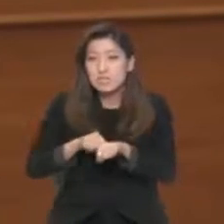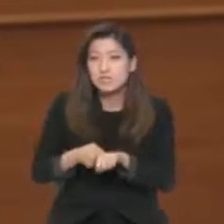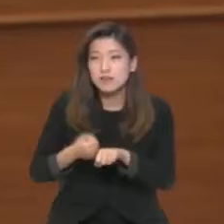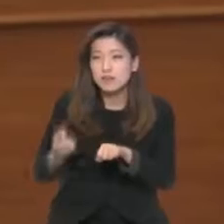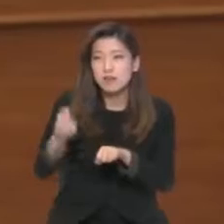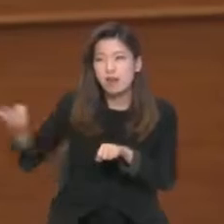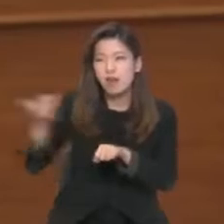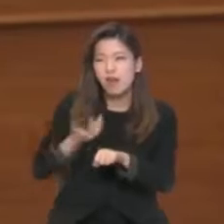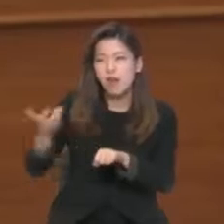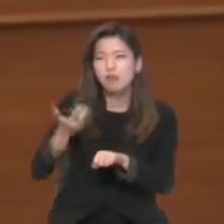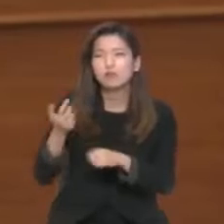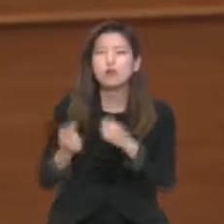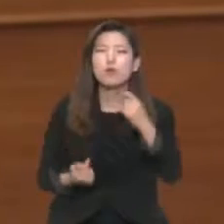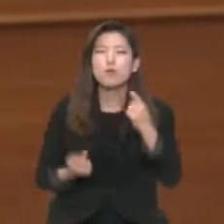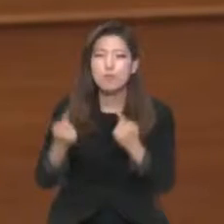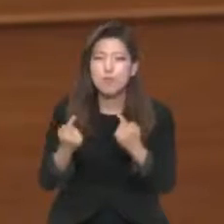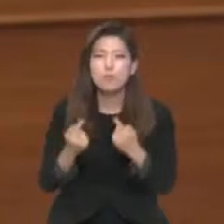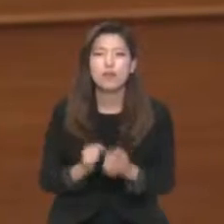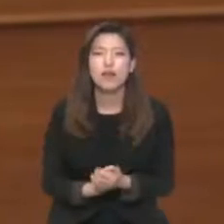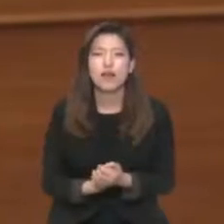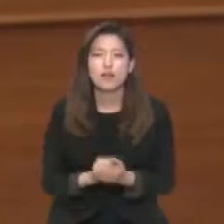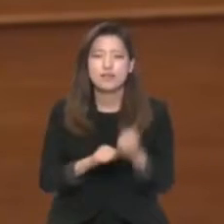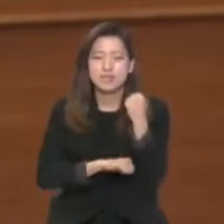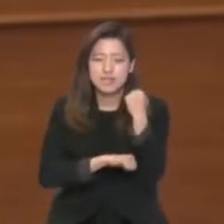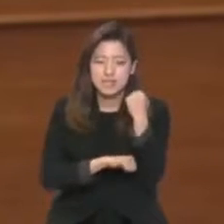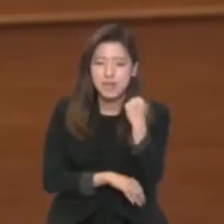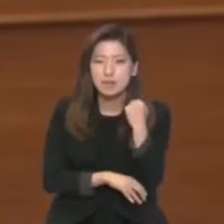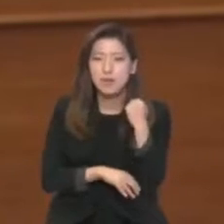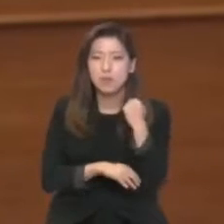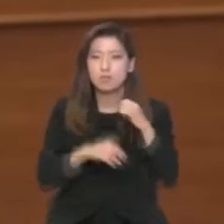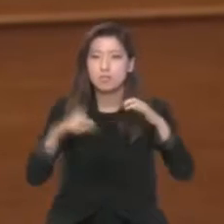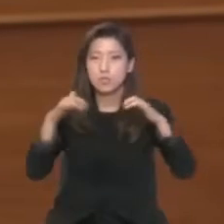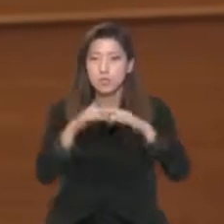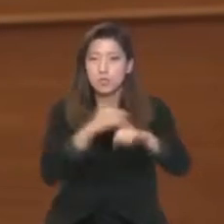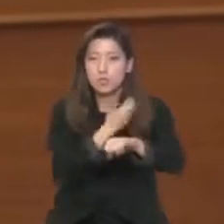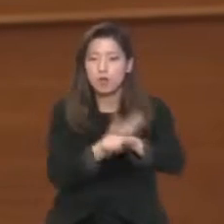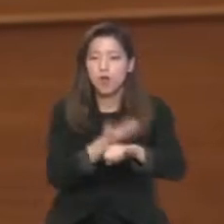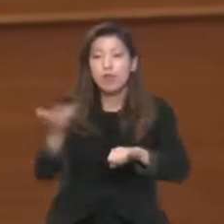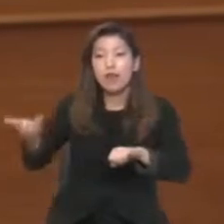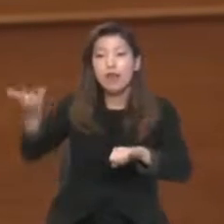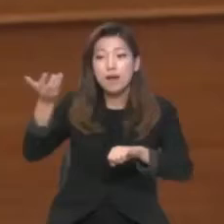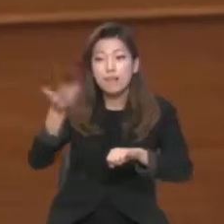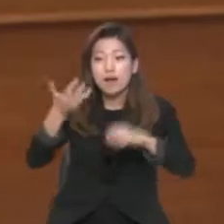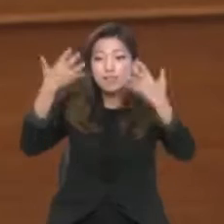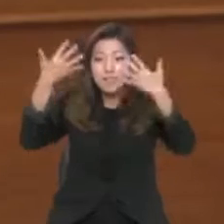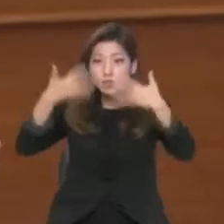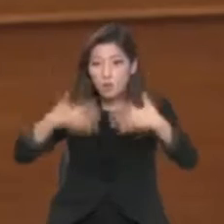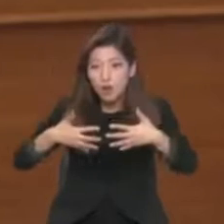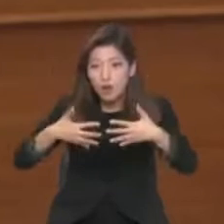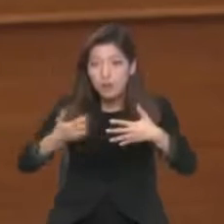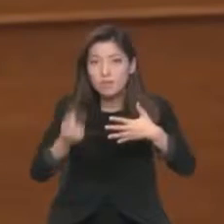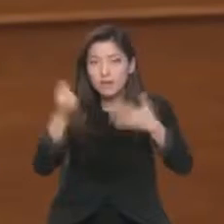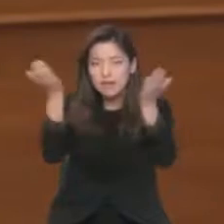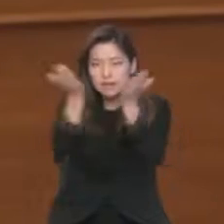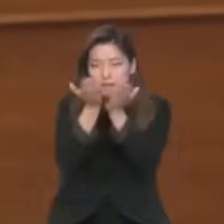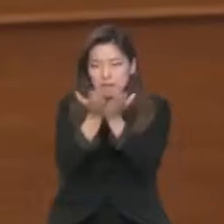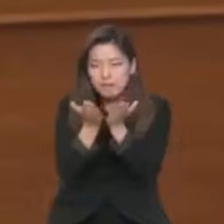조건에 기초한 전작권 전환 계획이 그대로 작동이 되고 있기 때문에 그 조건을 가능하면은